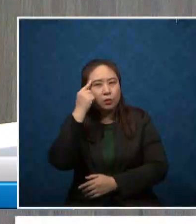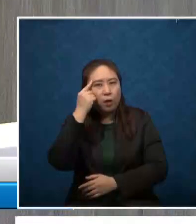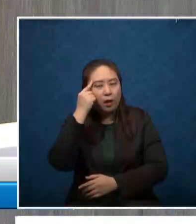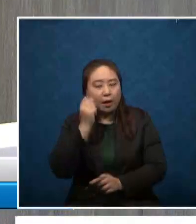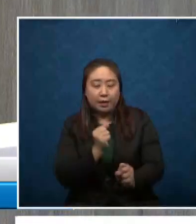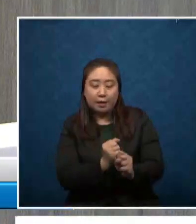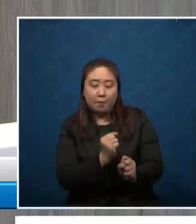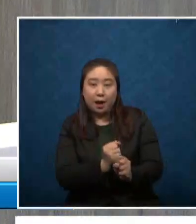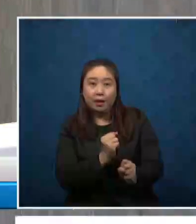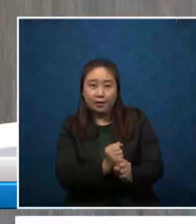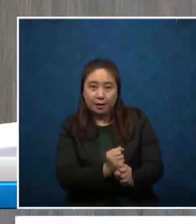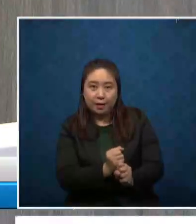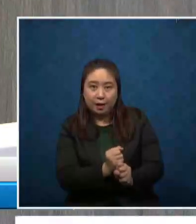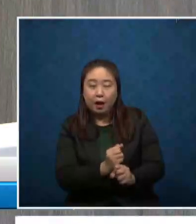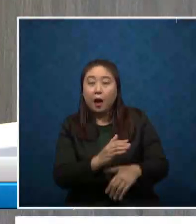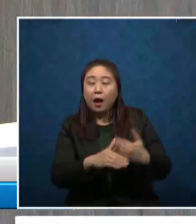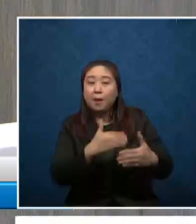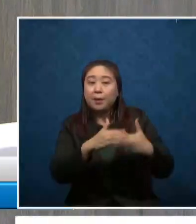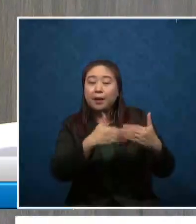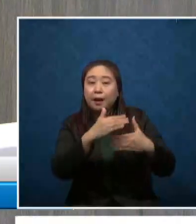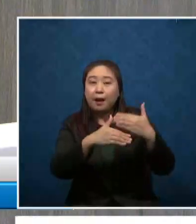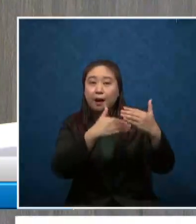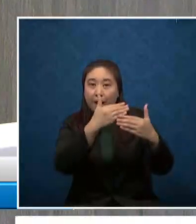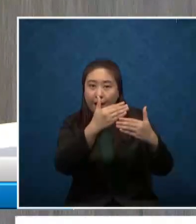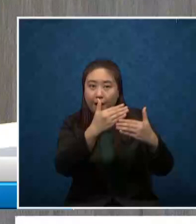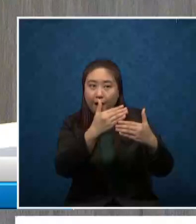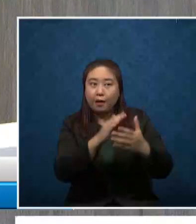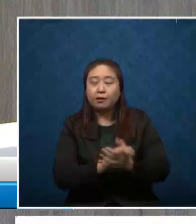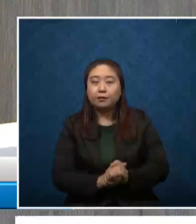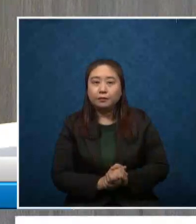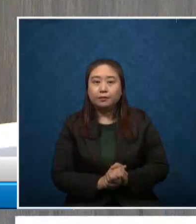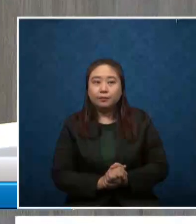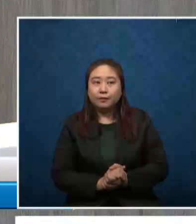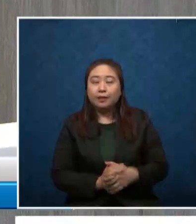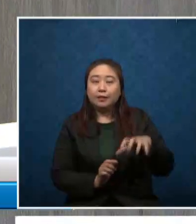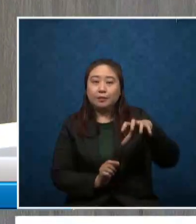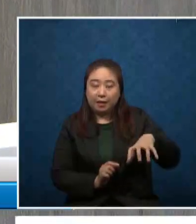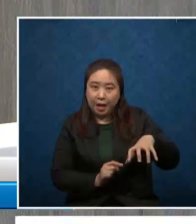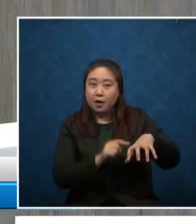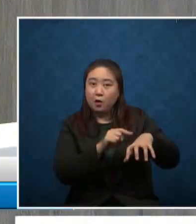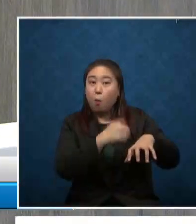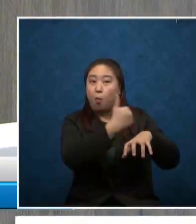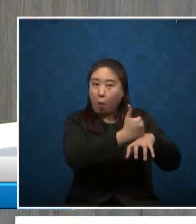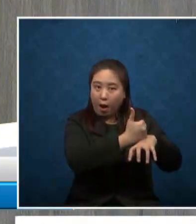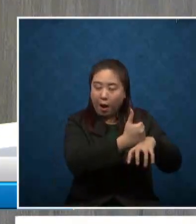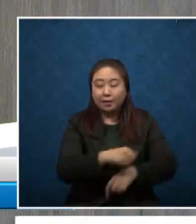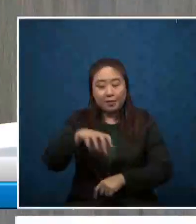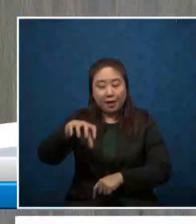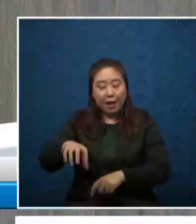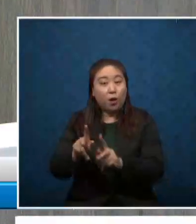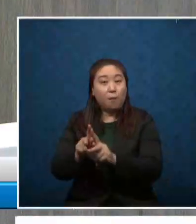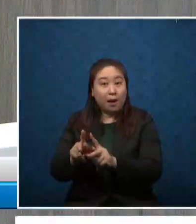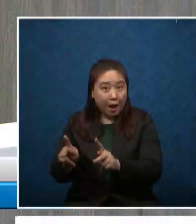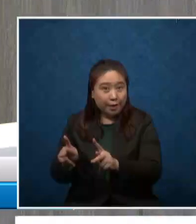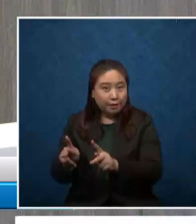นางาน สันะอันนสันะานขผ lok necesitika สิดีนะครับนี่สุ